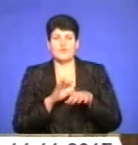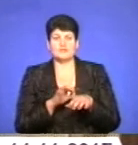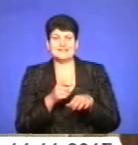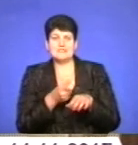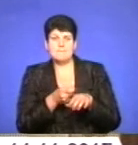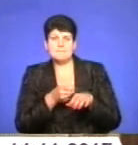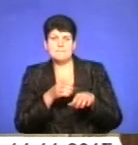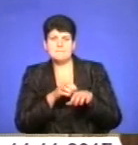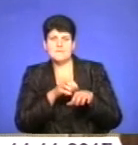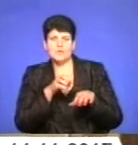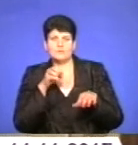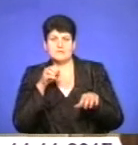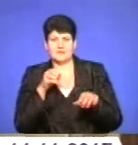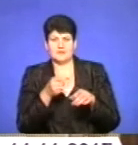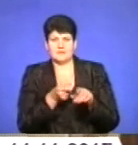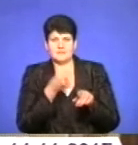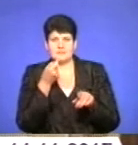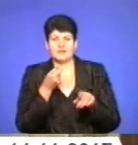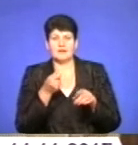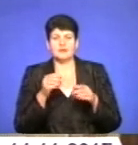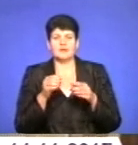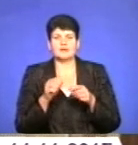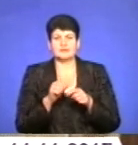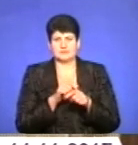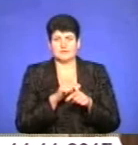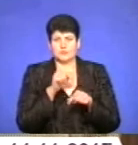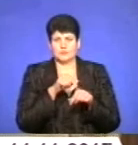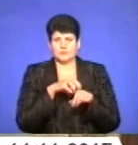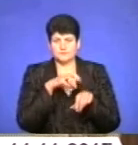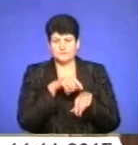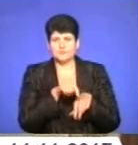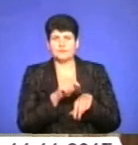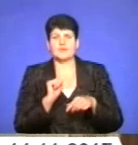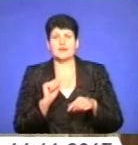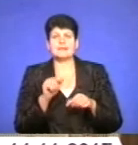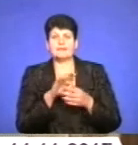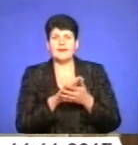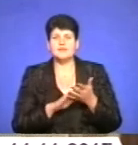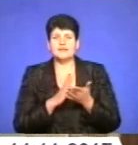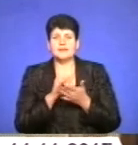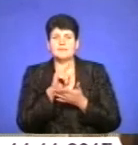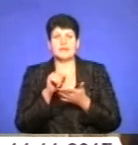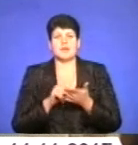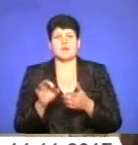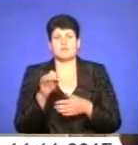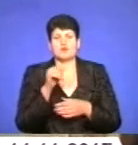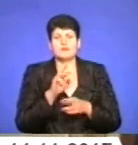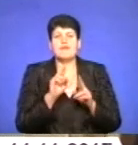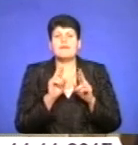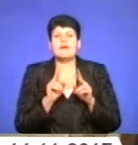даної тканини, і відповідно далі йде питання про те, як